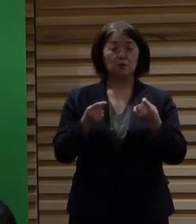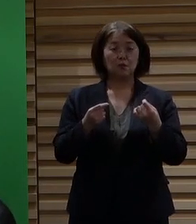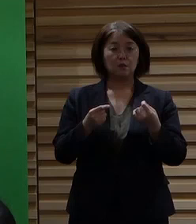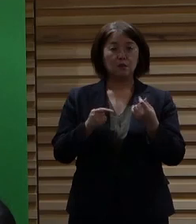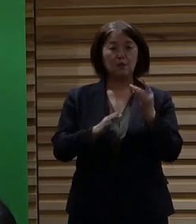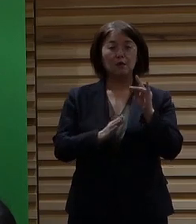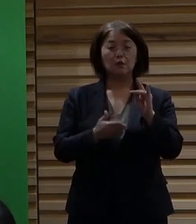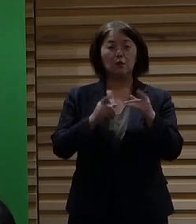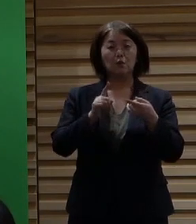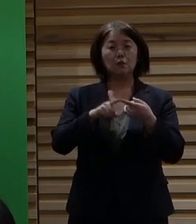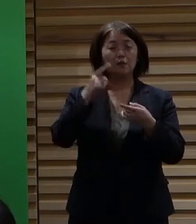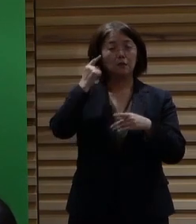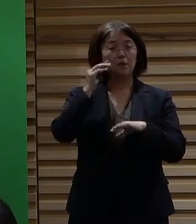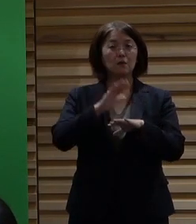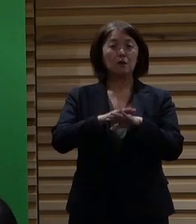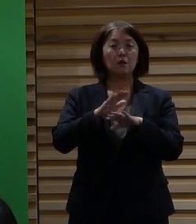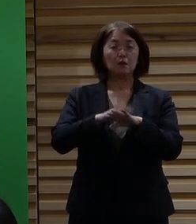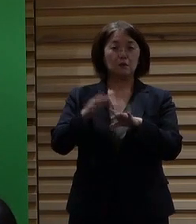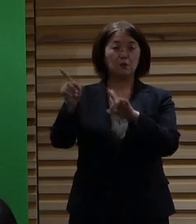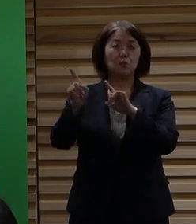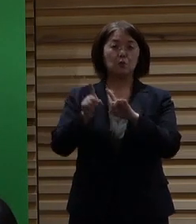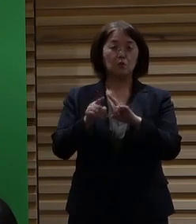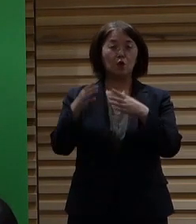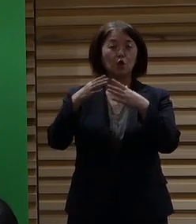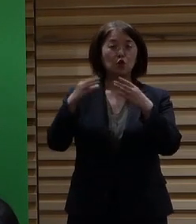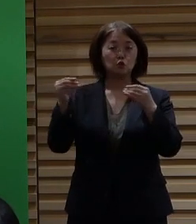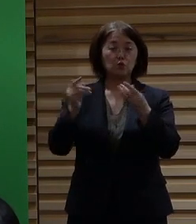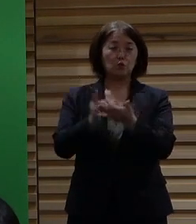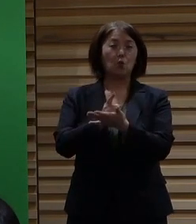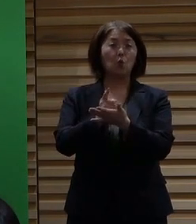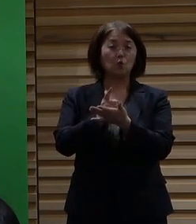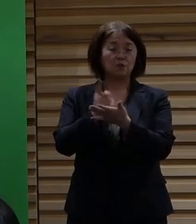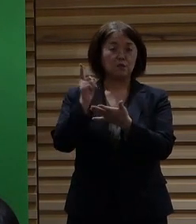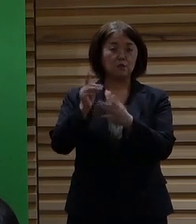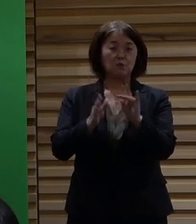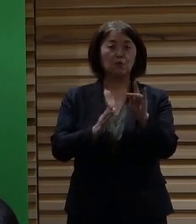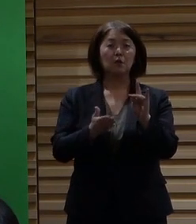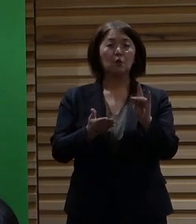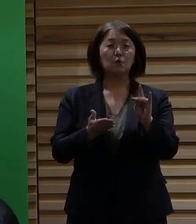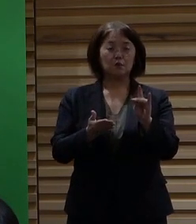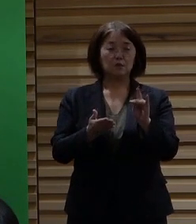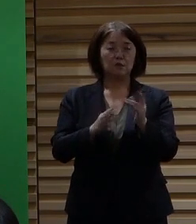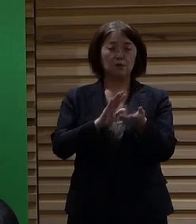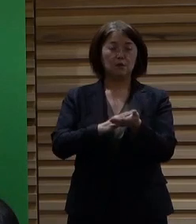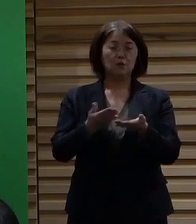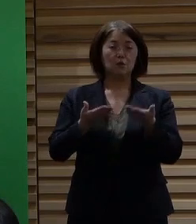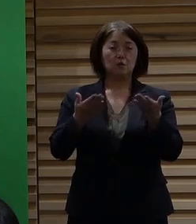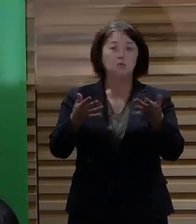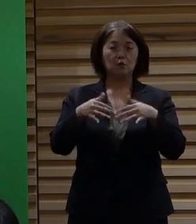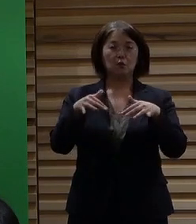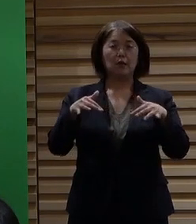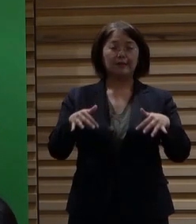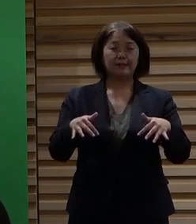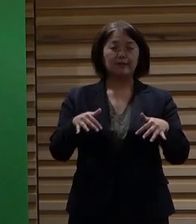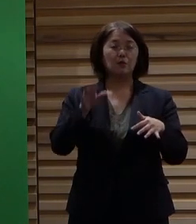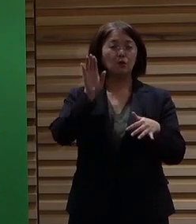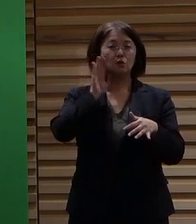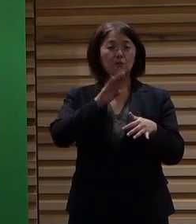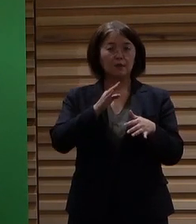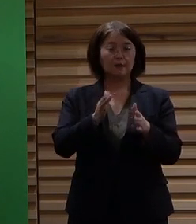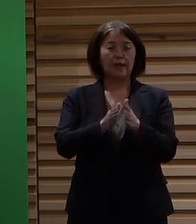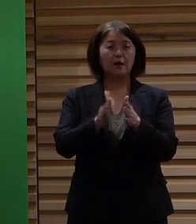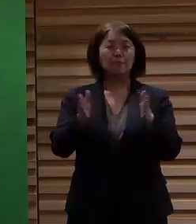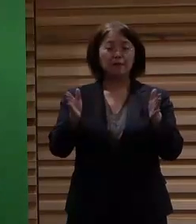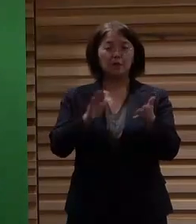的な考え方に基づき、国が示した対応方針を基本としつつ、医療提供体制については速やかに幅広